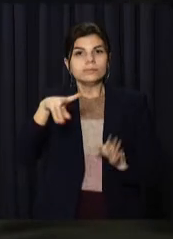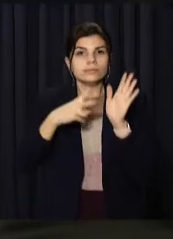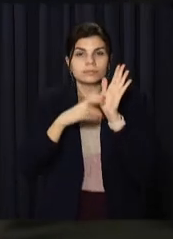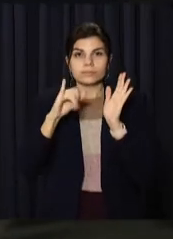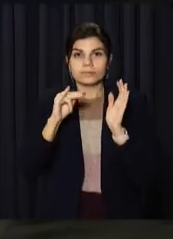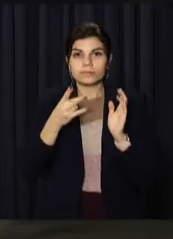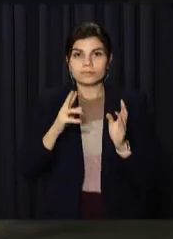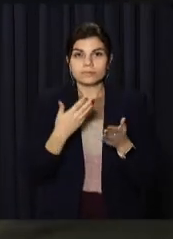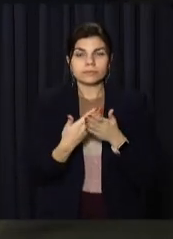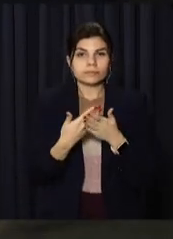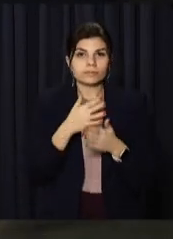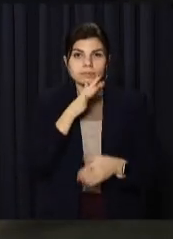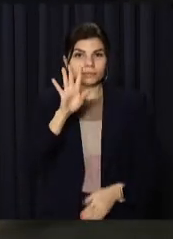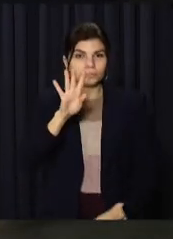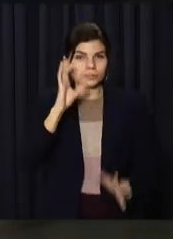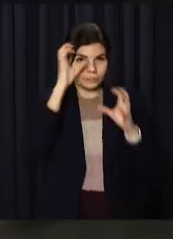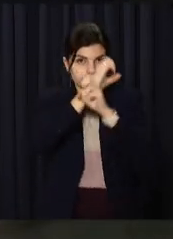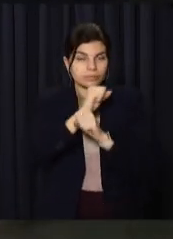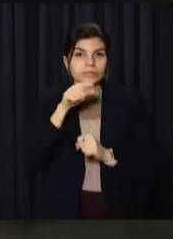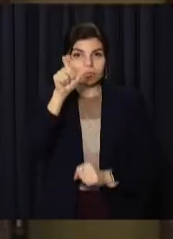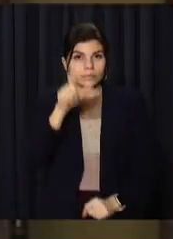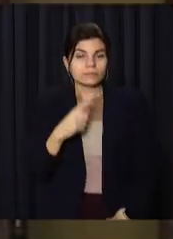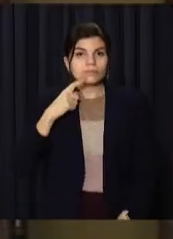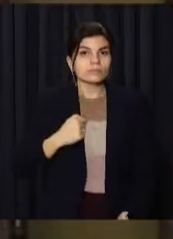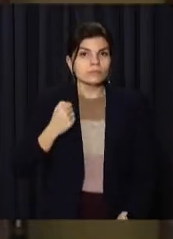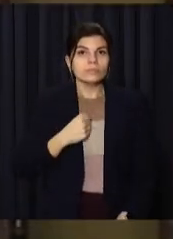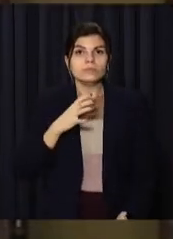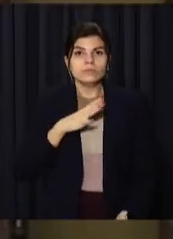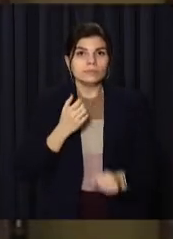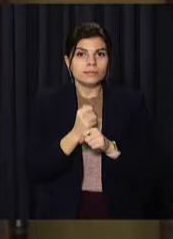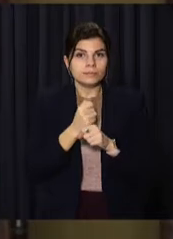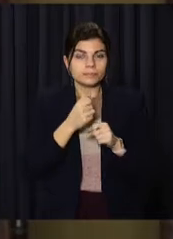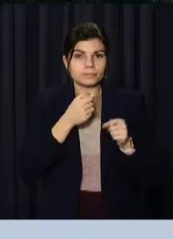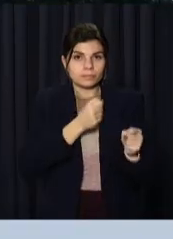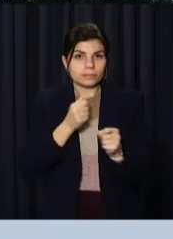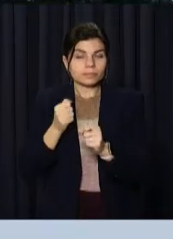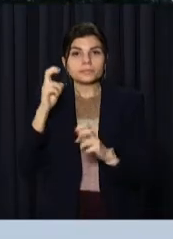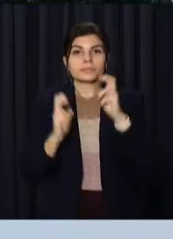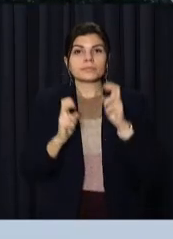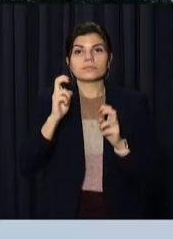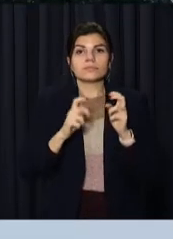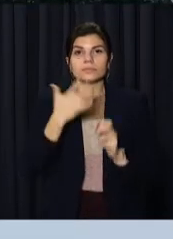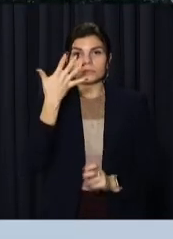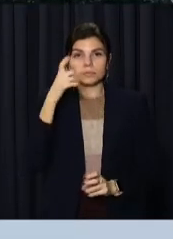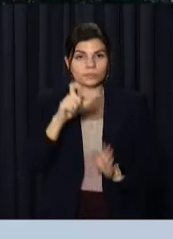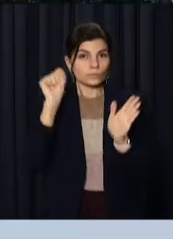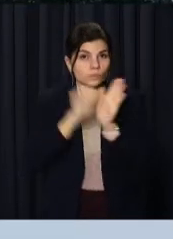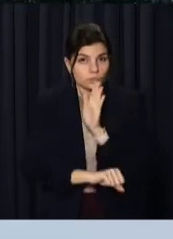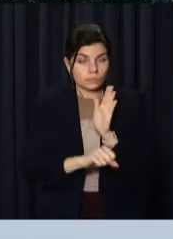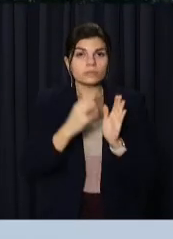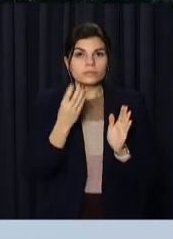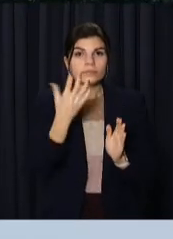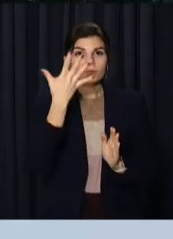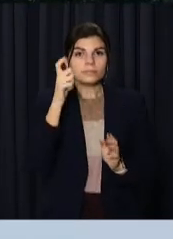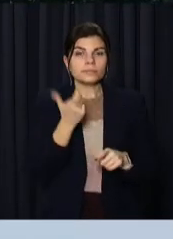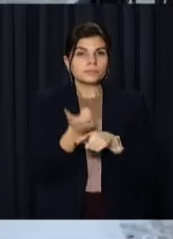27 січня приблизно о 4-й солдат-строковик Артемій Рябчук вчинив стрілянину на Південмаші, вбив 5 колег і ще